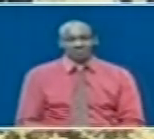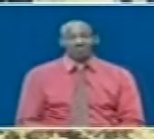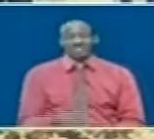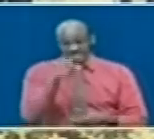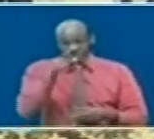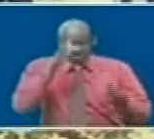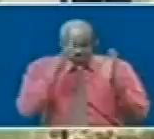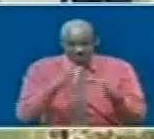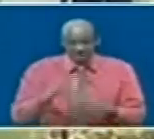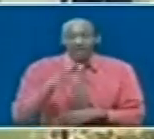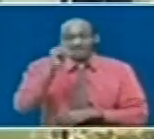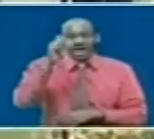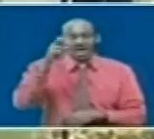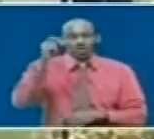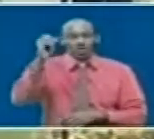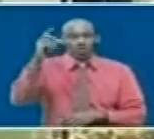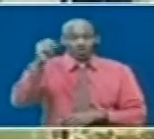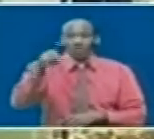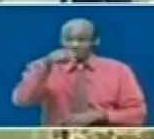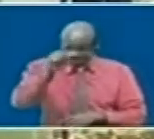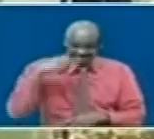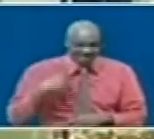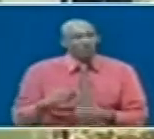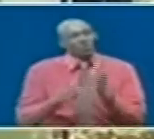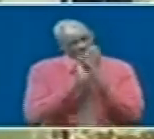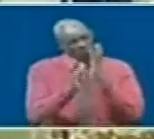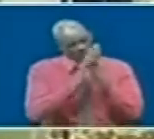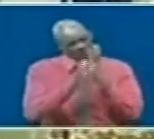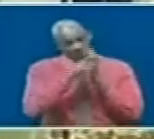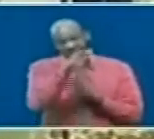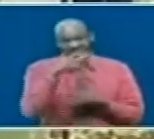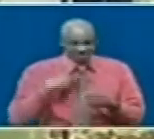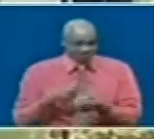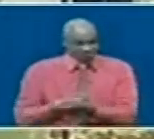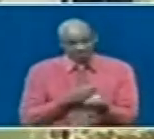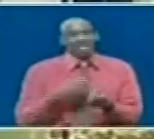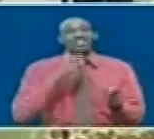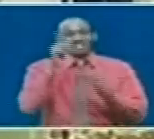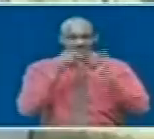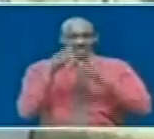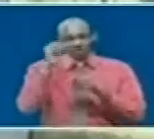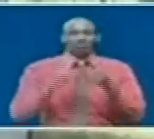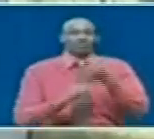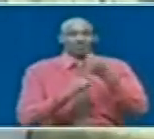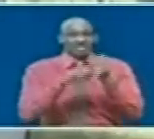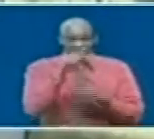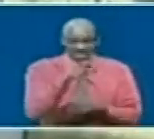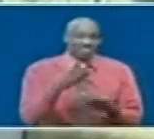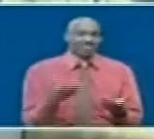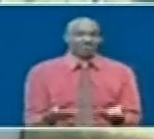Mchezaji gofu Evans Manono alitamba katika mashindano ya mchezo huo yanayodhaminiwa na kampuni ya mawasiliano ya Safaricom iliyoandaliwa katika klabu ya